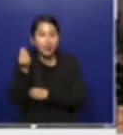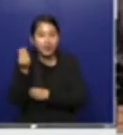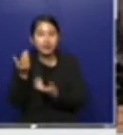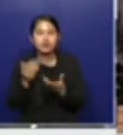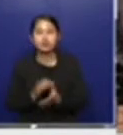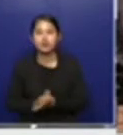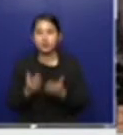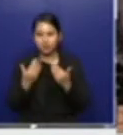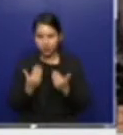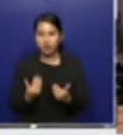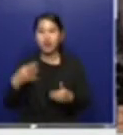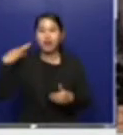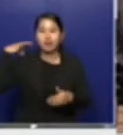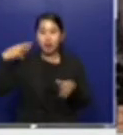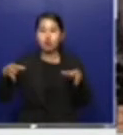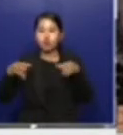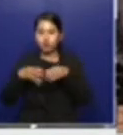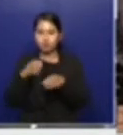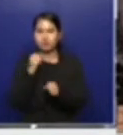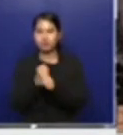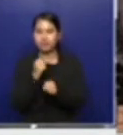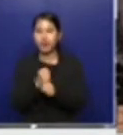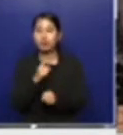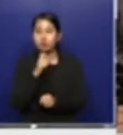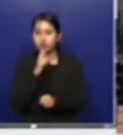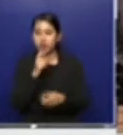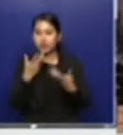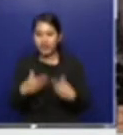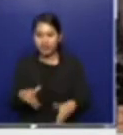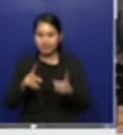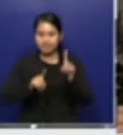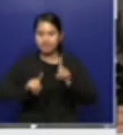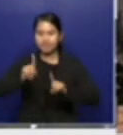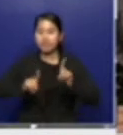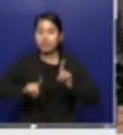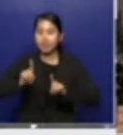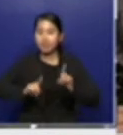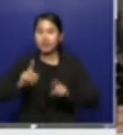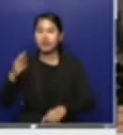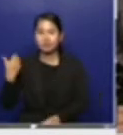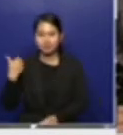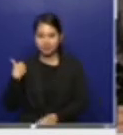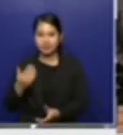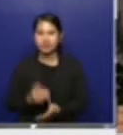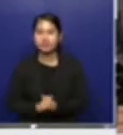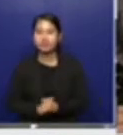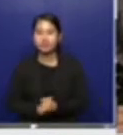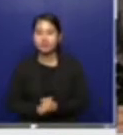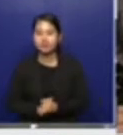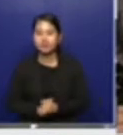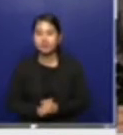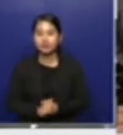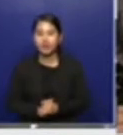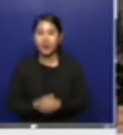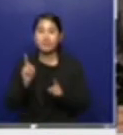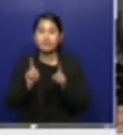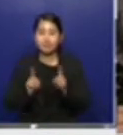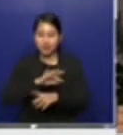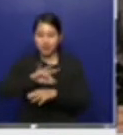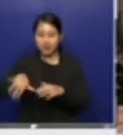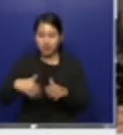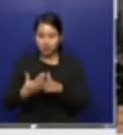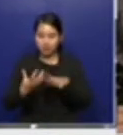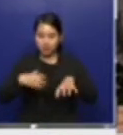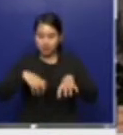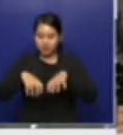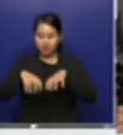กำลังกรอกอยู่กรอกเสร็จผมเชื่อว่าจะต้องมีการประเมินผลแล้วก็ต้องนำความผลทั้งหมดเนี่ยมาจัดล